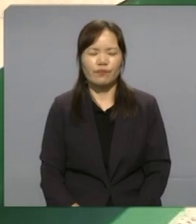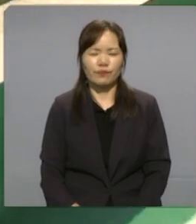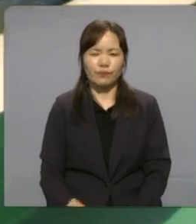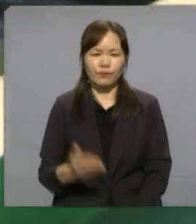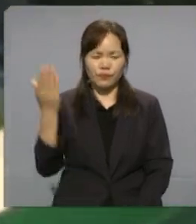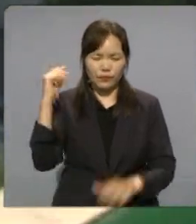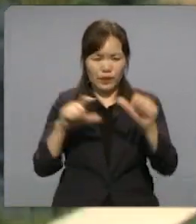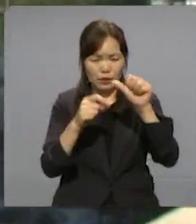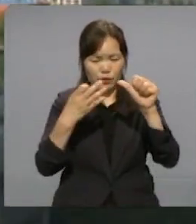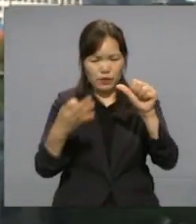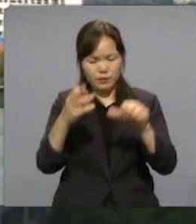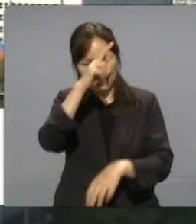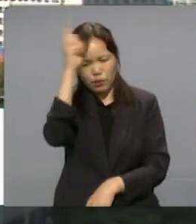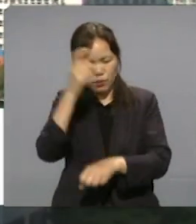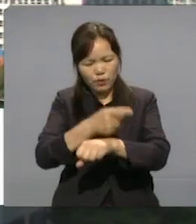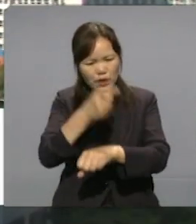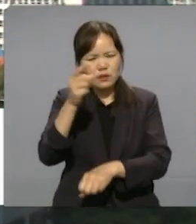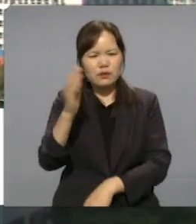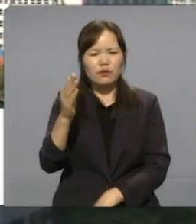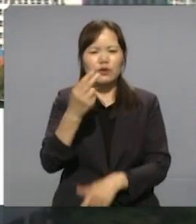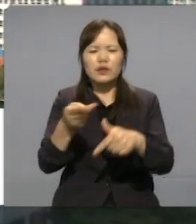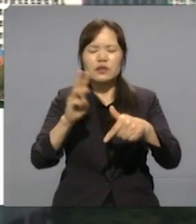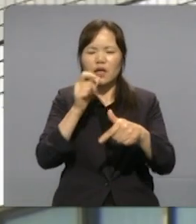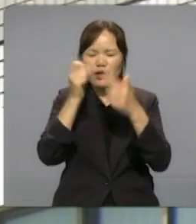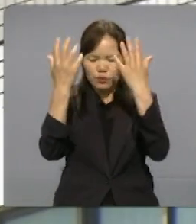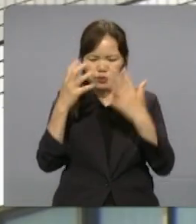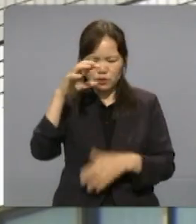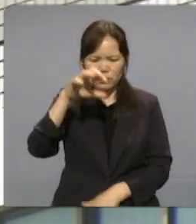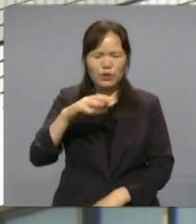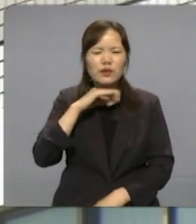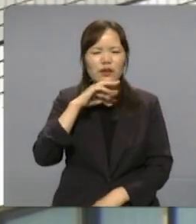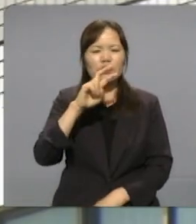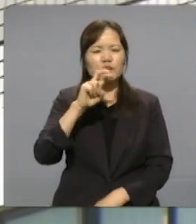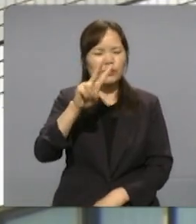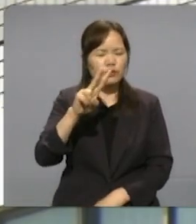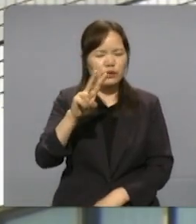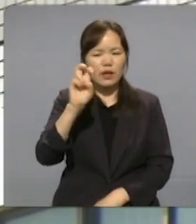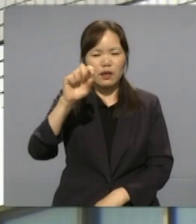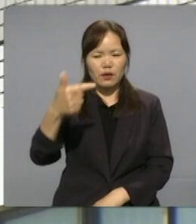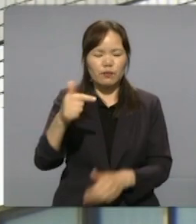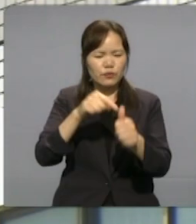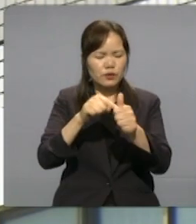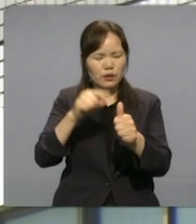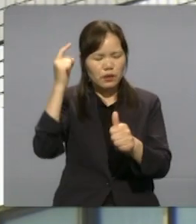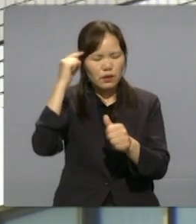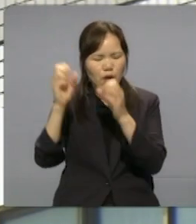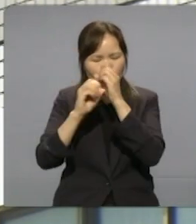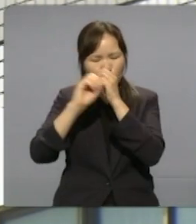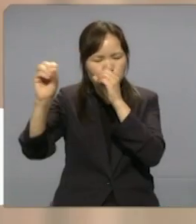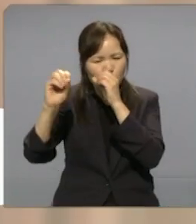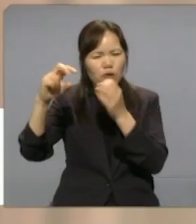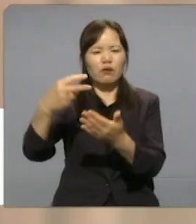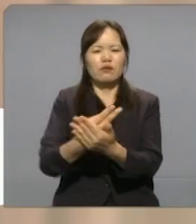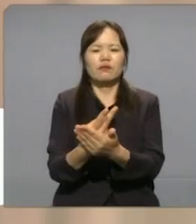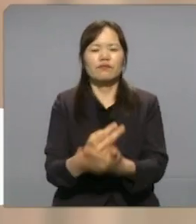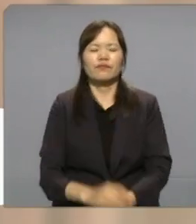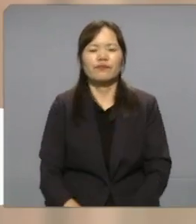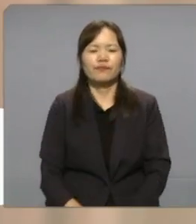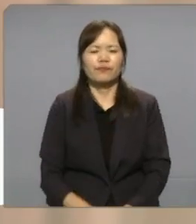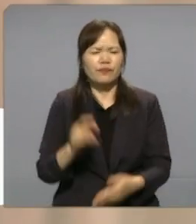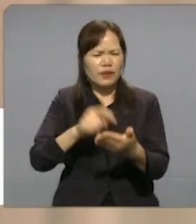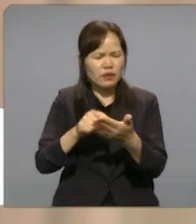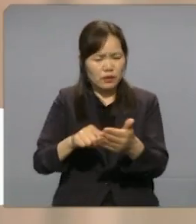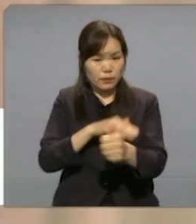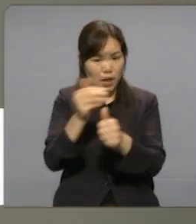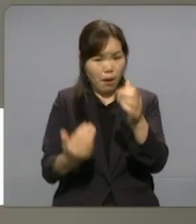지난달 14일 오후 1시쯤, 인천구치소에서 22살 수용자 문모 씨가 의식을 잃고 쓰러졌습니다. 응급